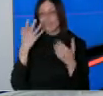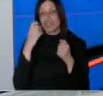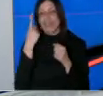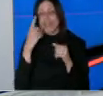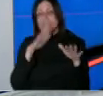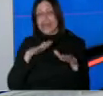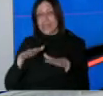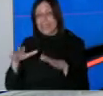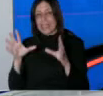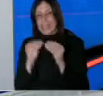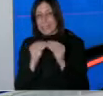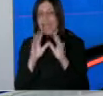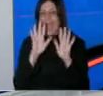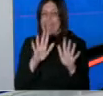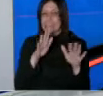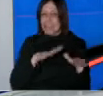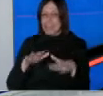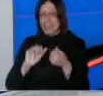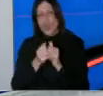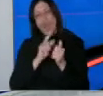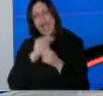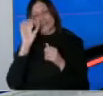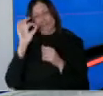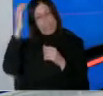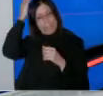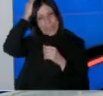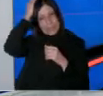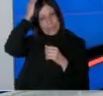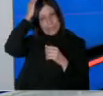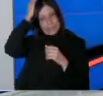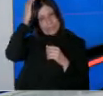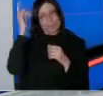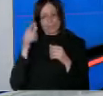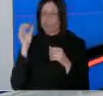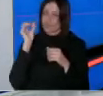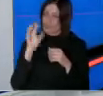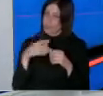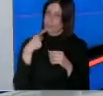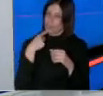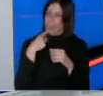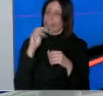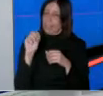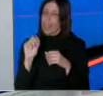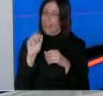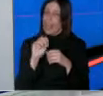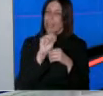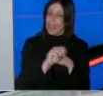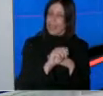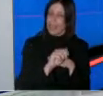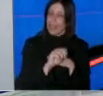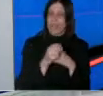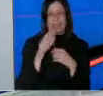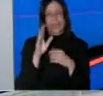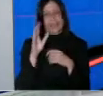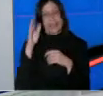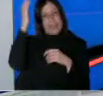61 מנדטים, אם ה-10 מנדטים או ה-9 או ה-11 של נפתלי בנט, הוא יבוא ויגיד לו, נה, נה, נה, נה, נה. נפתלי